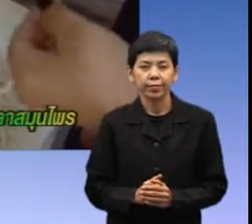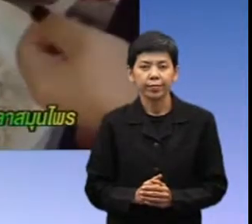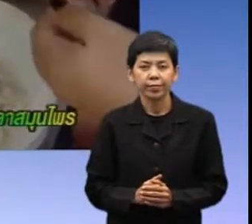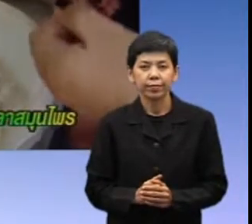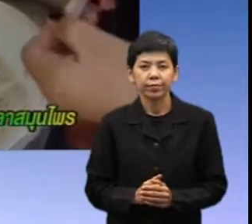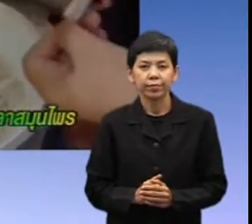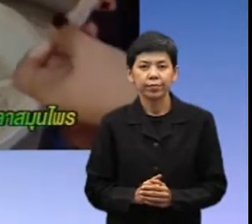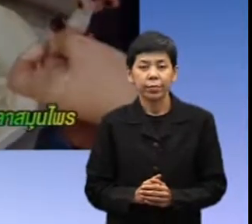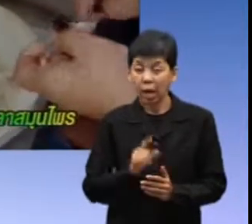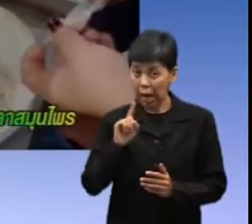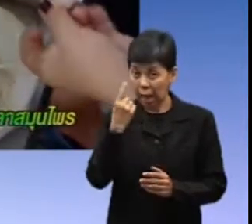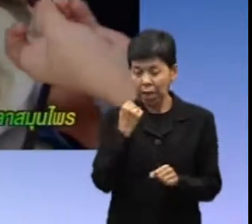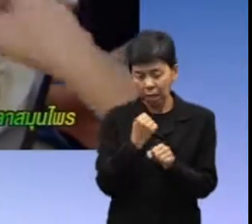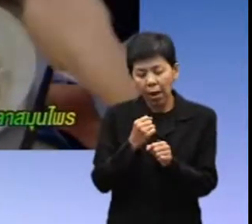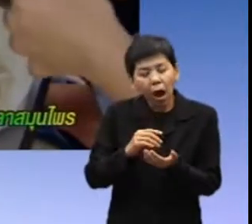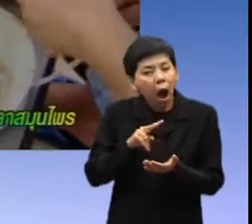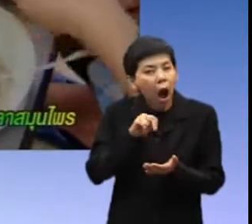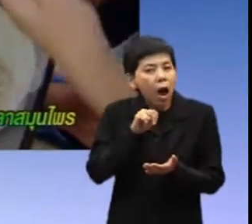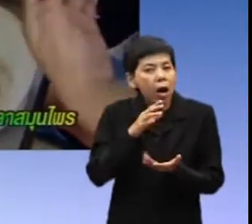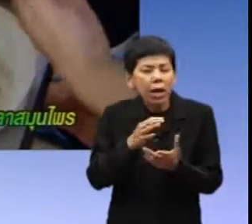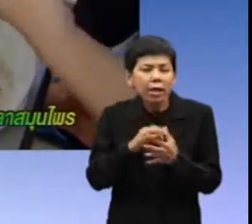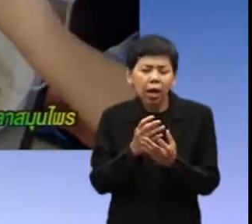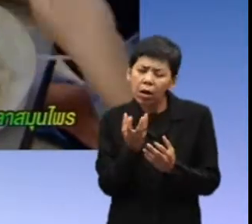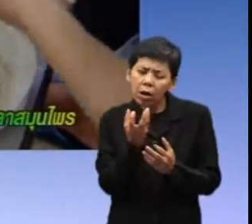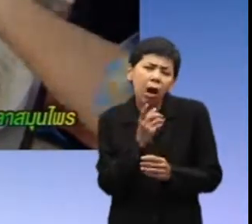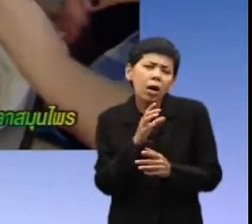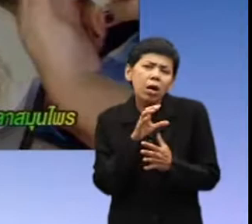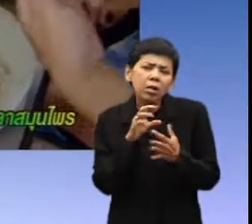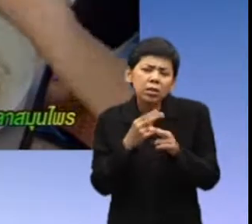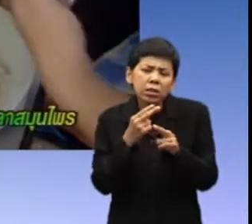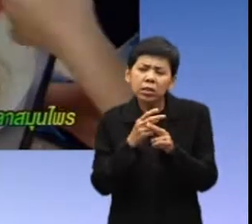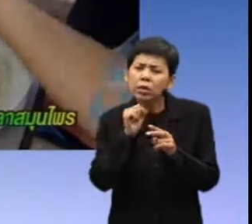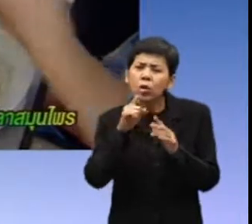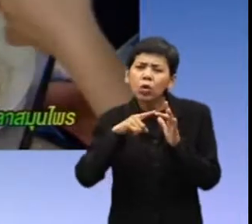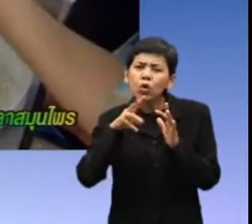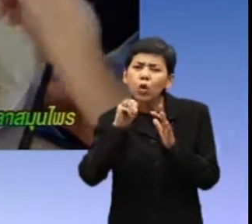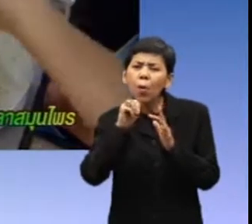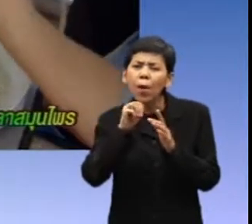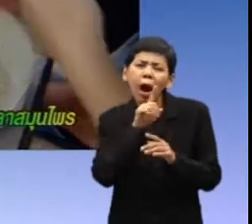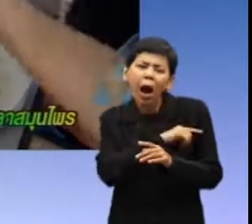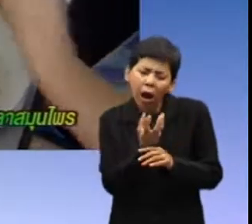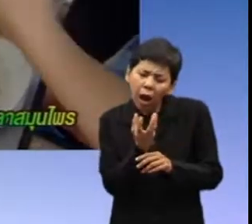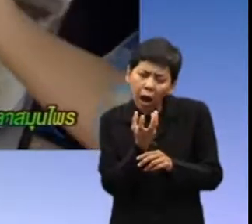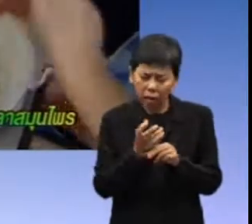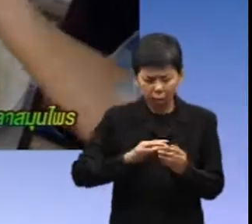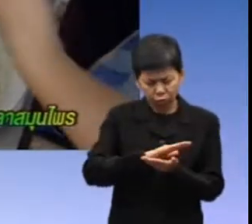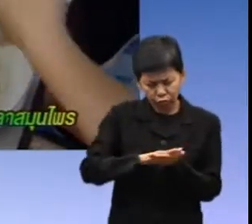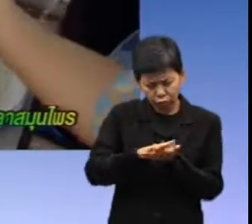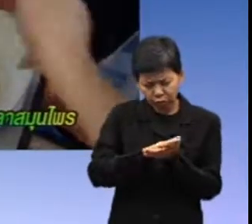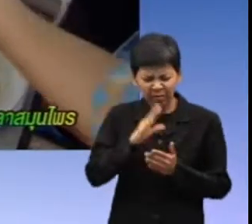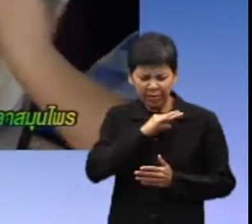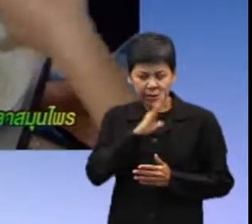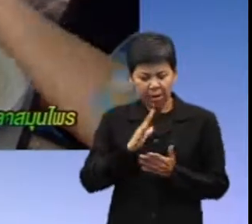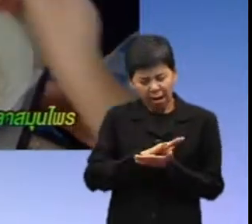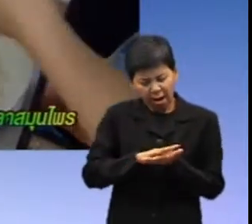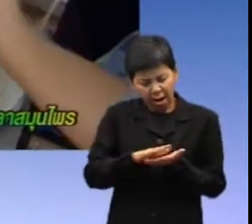อามาทำไงก่อน เอามาล้างกับสารส้มนะคะใช้สารส้มล้างเพื่อที่จะให้หมด